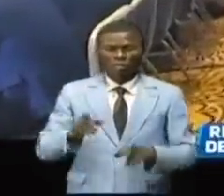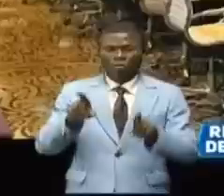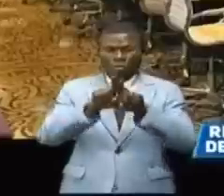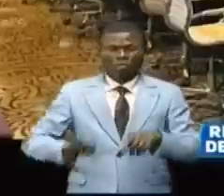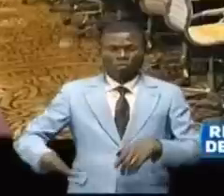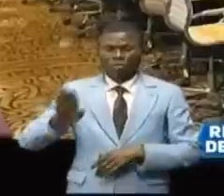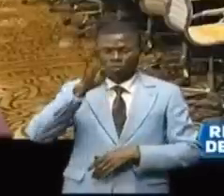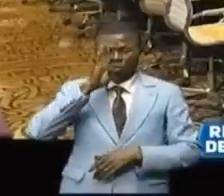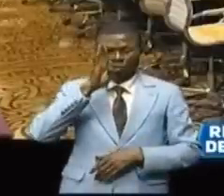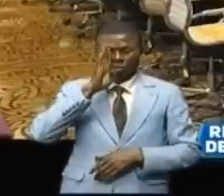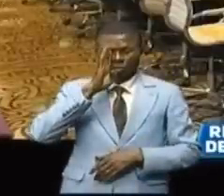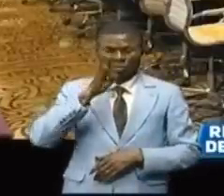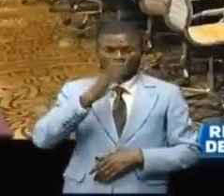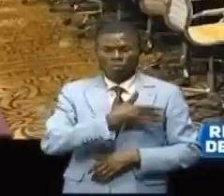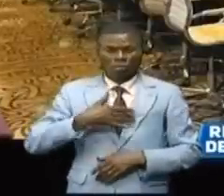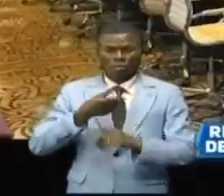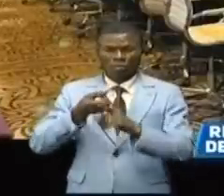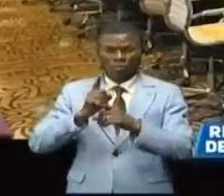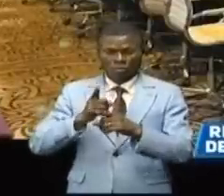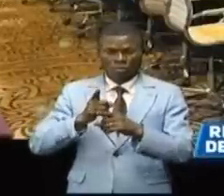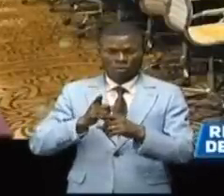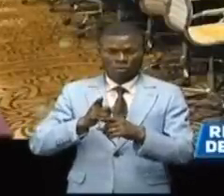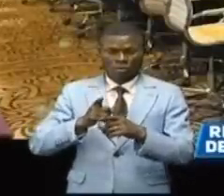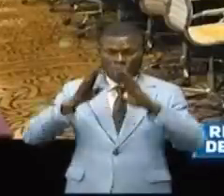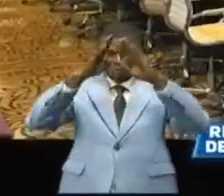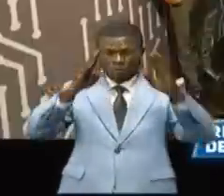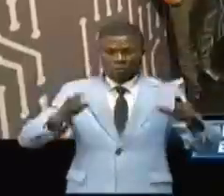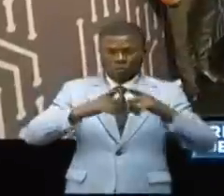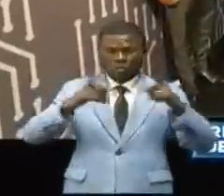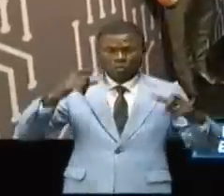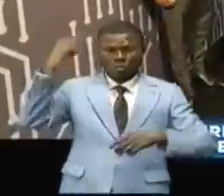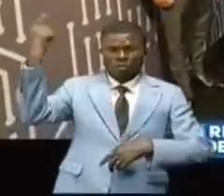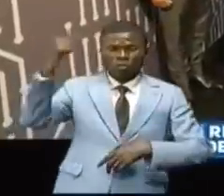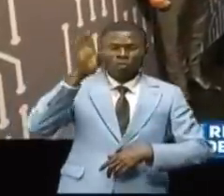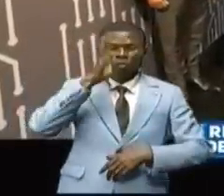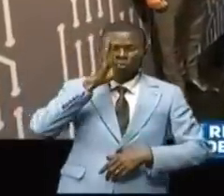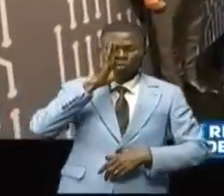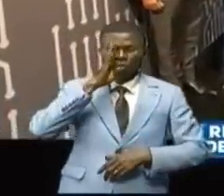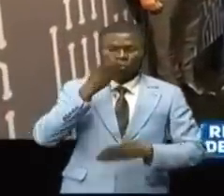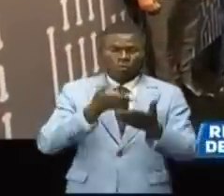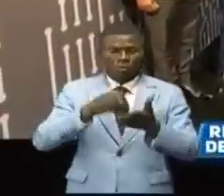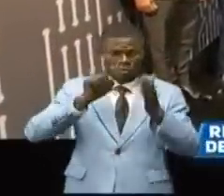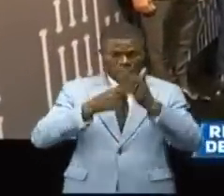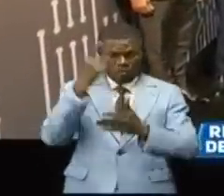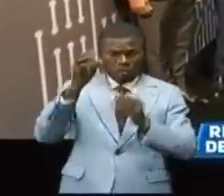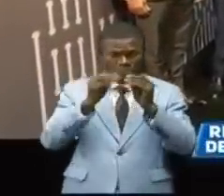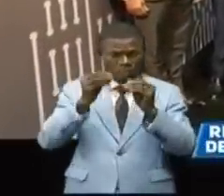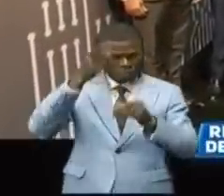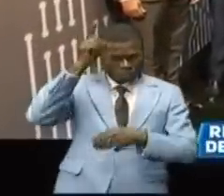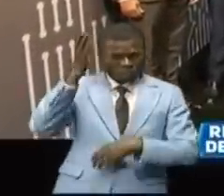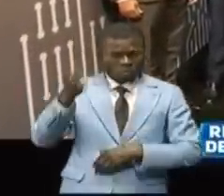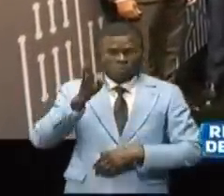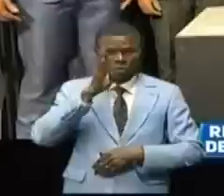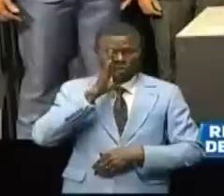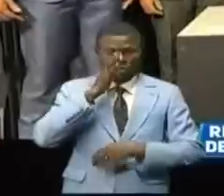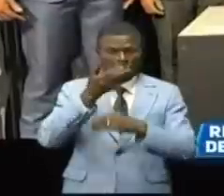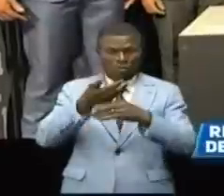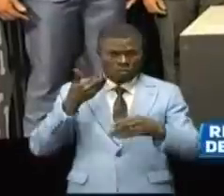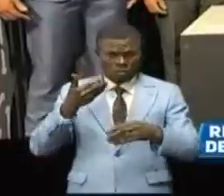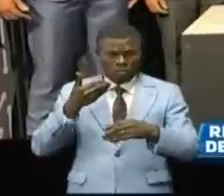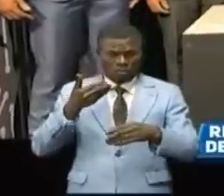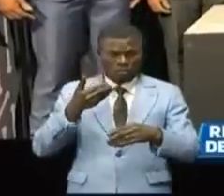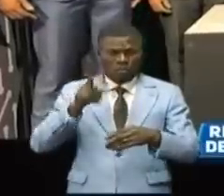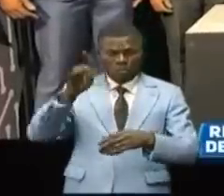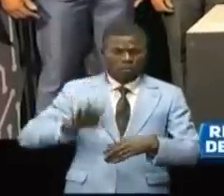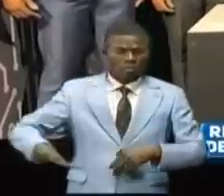Belgique. Il tire son nom du célèbre palais d'Edmond en Belgique où a eu lieu la toute première réunion. Peu avant d'aller à Abu